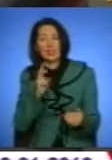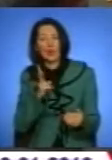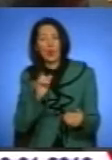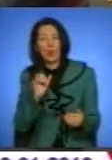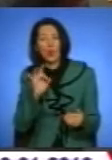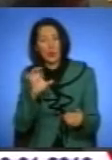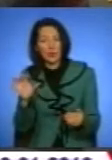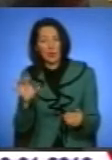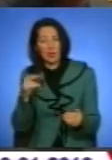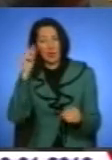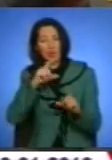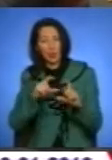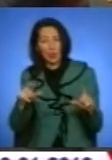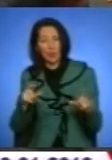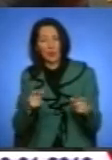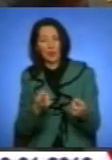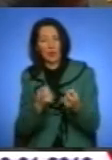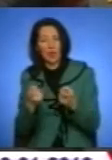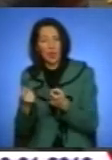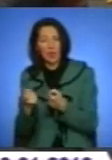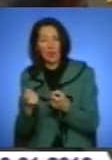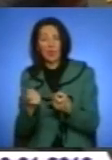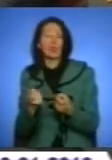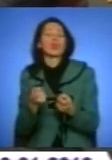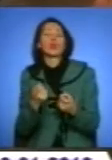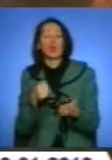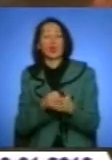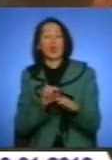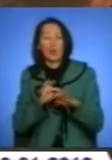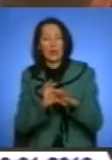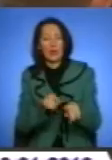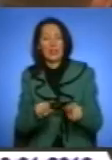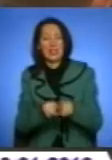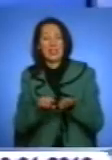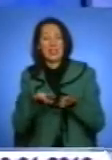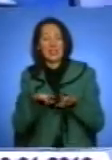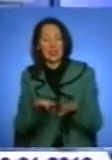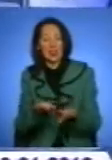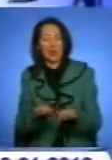юридично розглянути просто можливість залучення старшокурсників до проведення таких заходів.